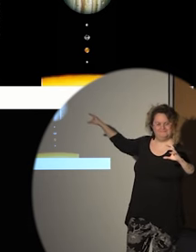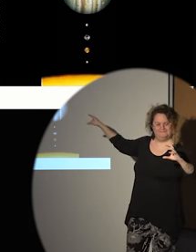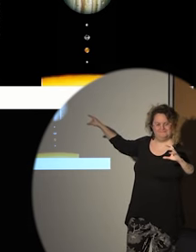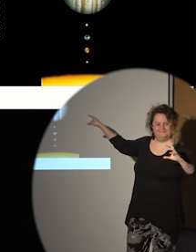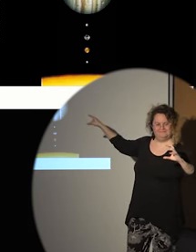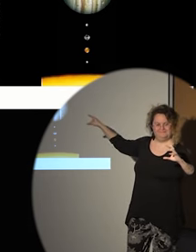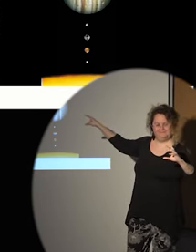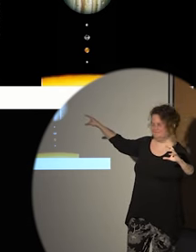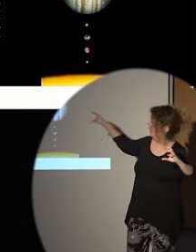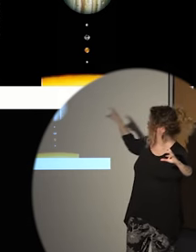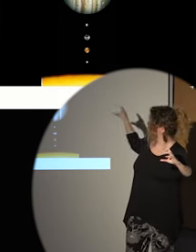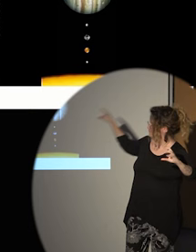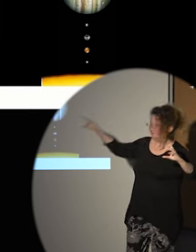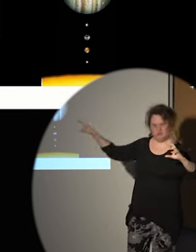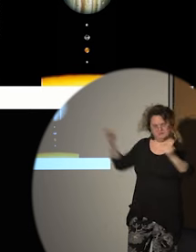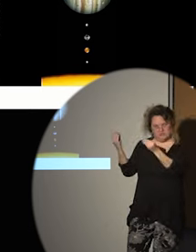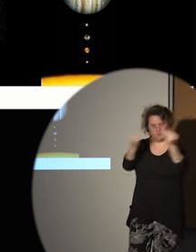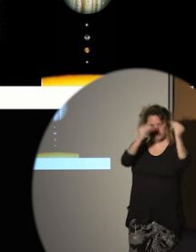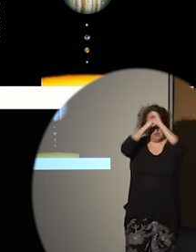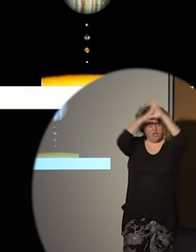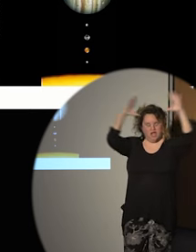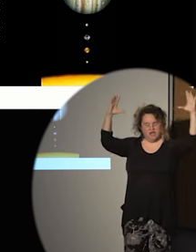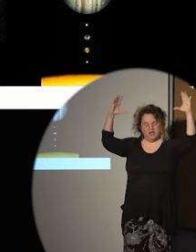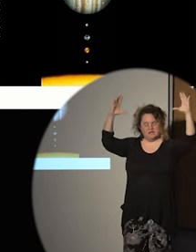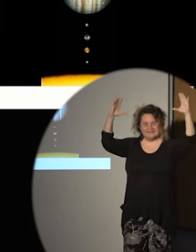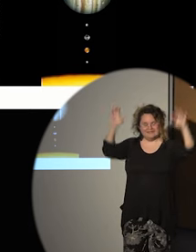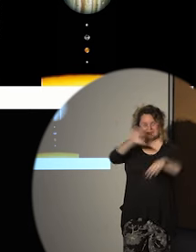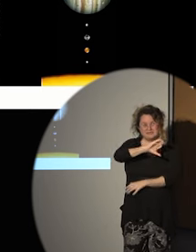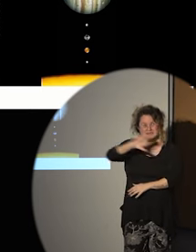du gigantisme de notre galaxie. Il faut